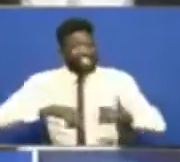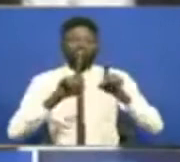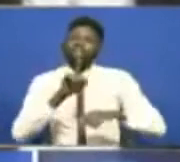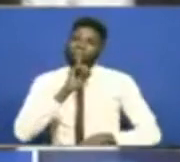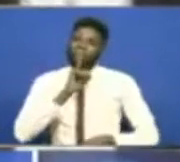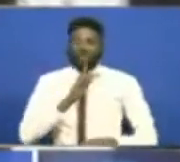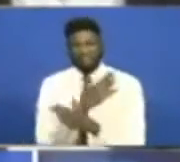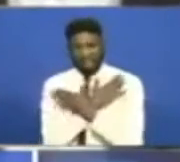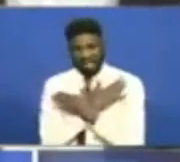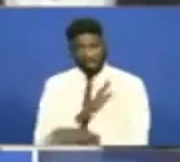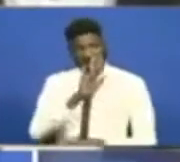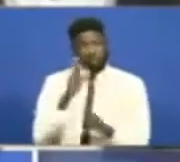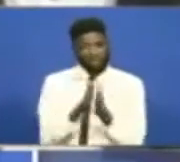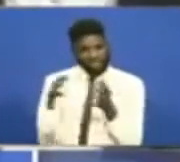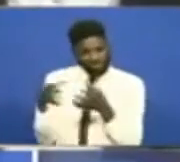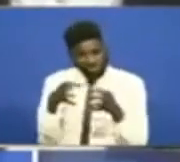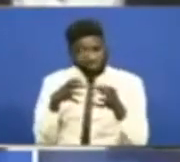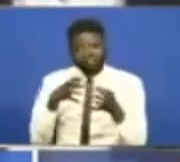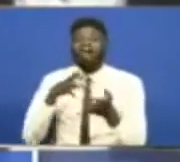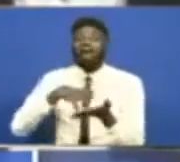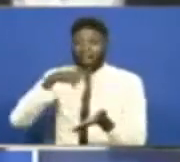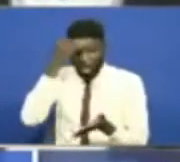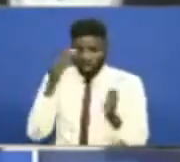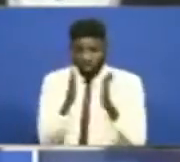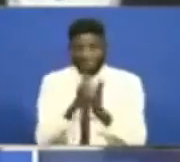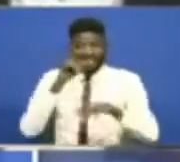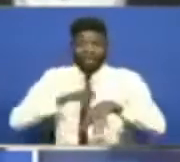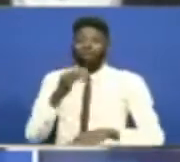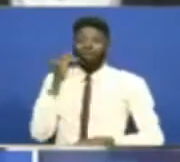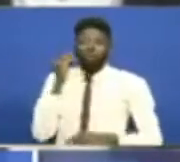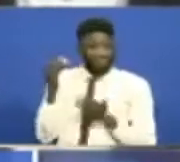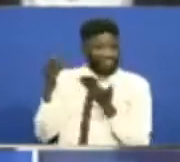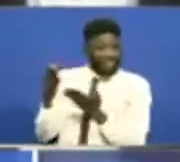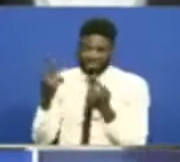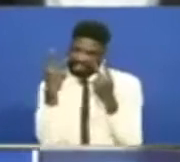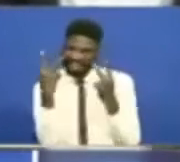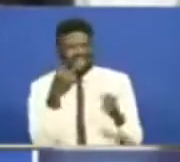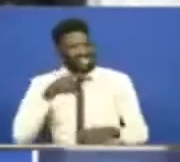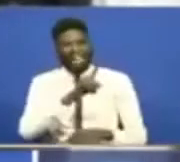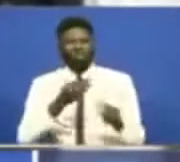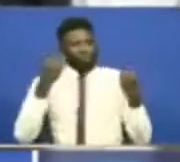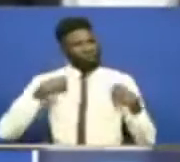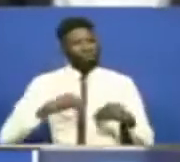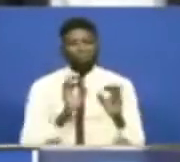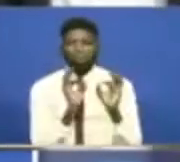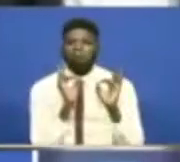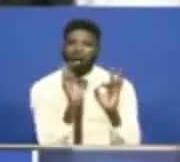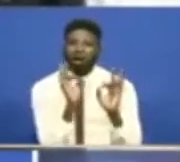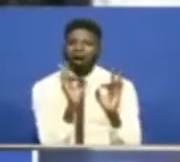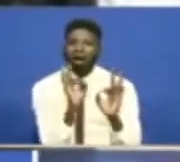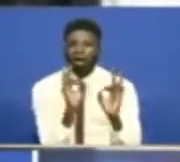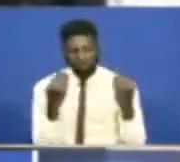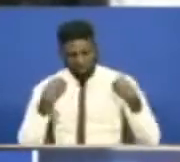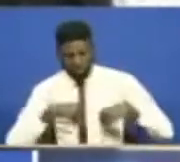wale wanatembea naye, wale wanasoma naye, wakiwa nyumbani anaona wanavaa nguo mzuri, nguo ya